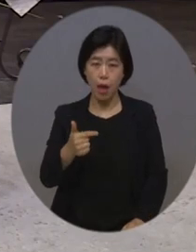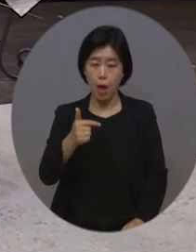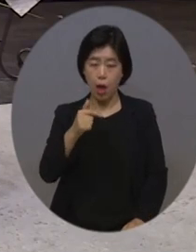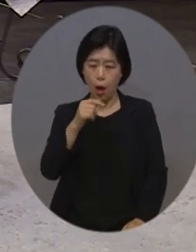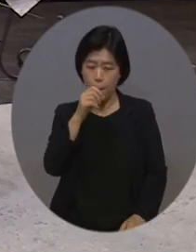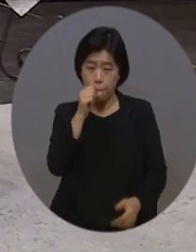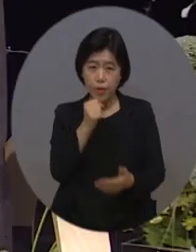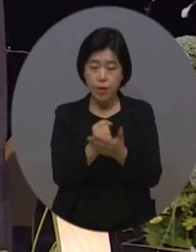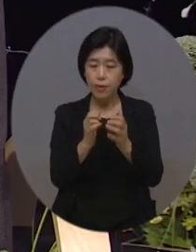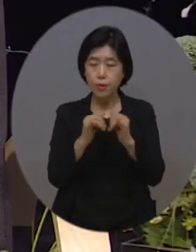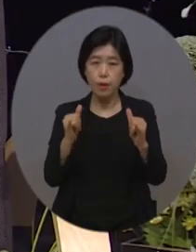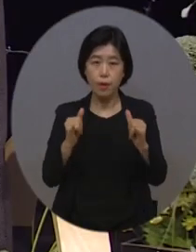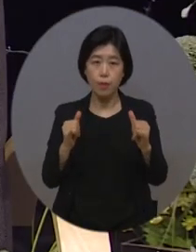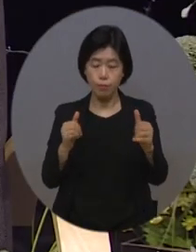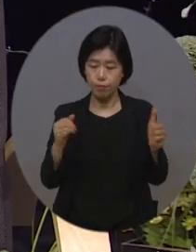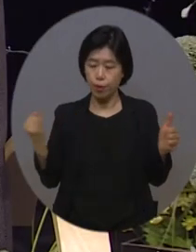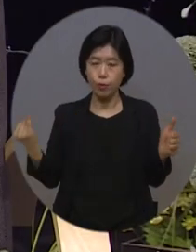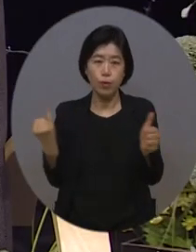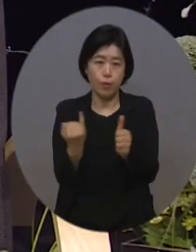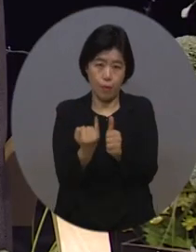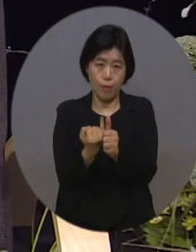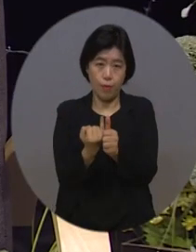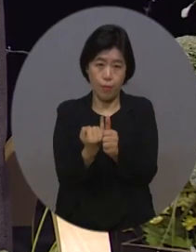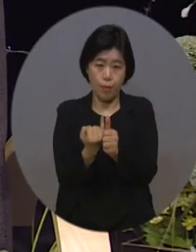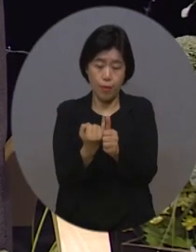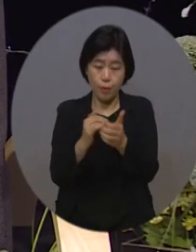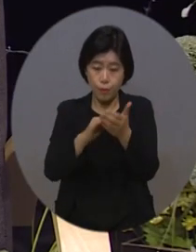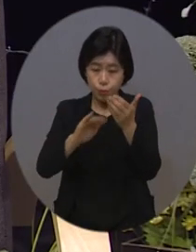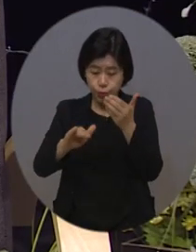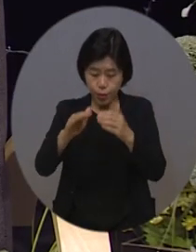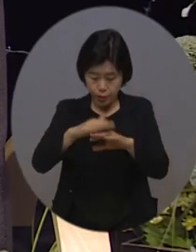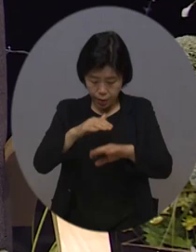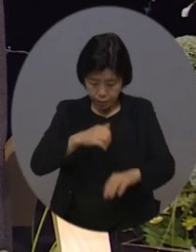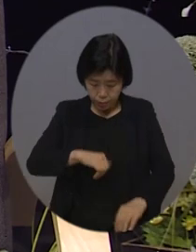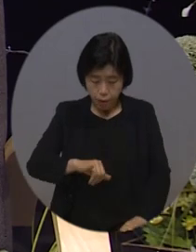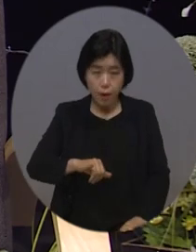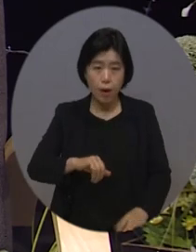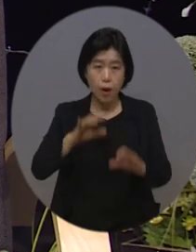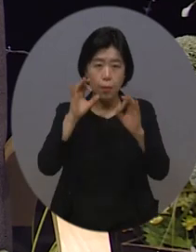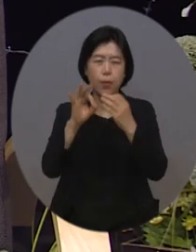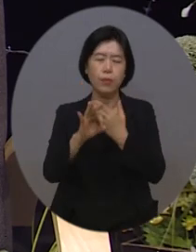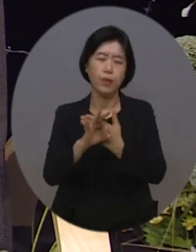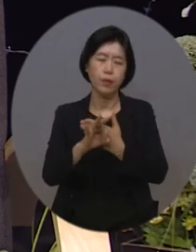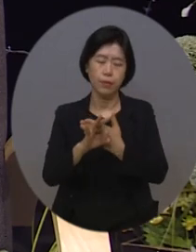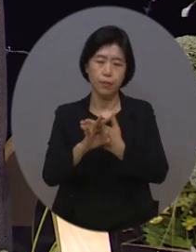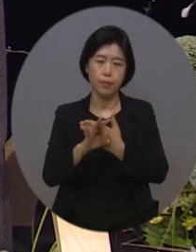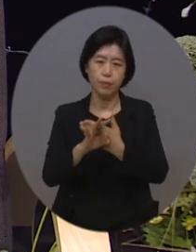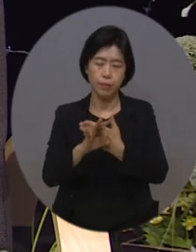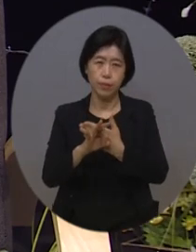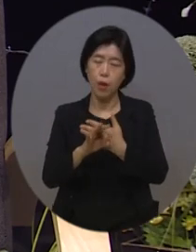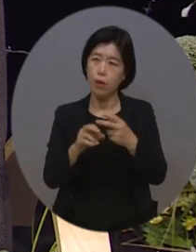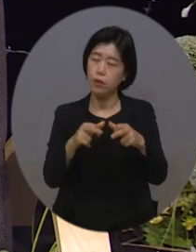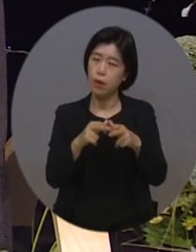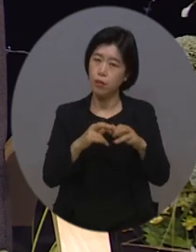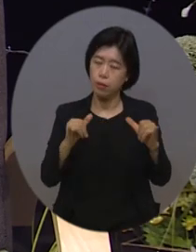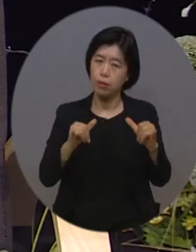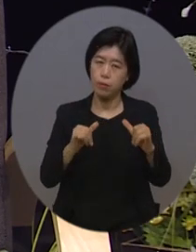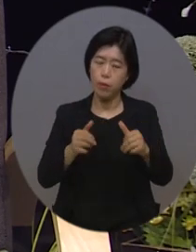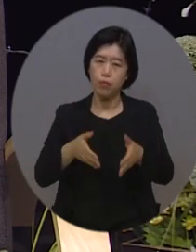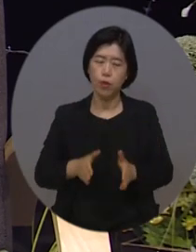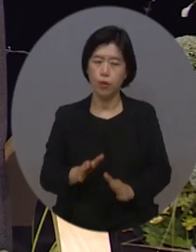합니다. 물질 문명의 후유증으로 발생하는 사고 장애도 불가피합니다.